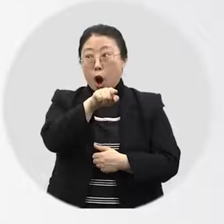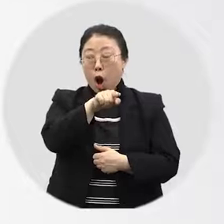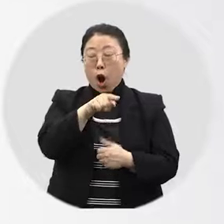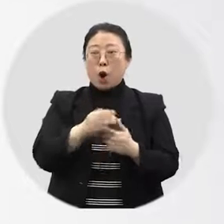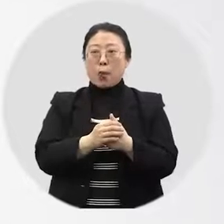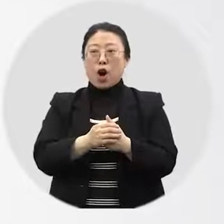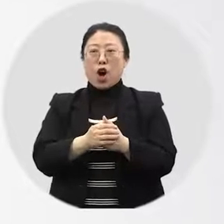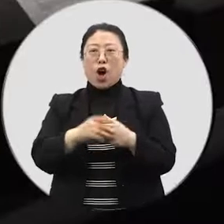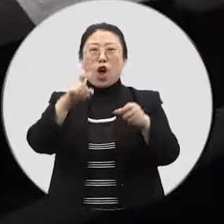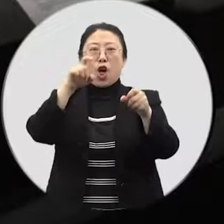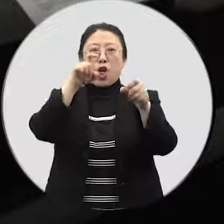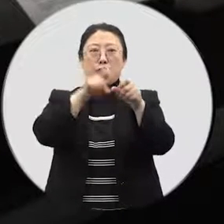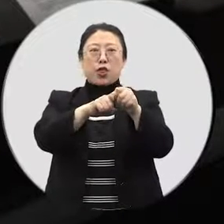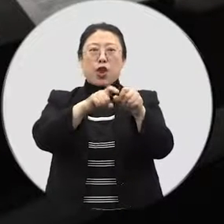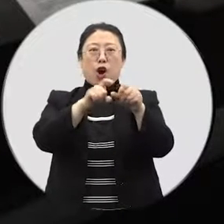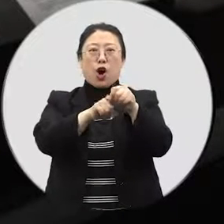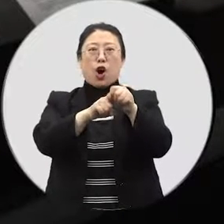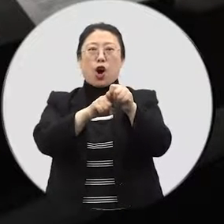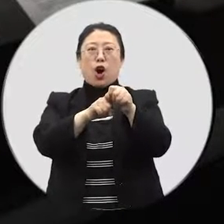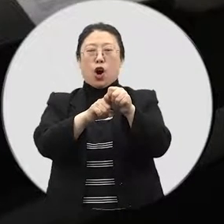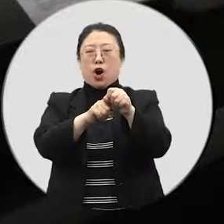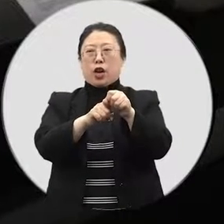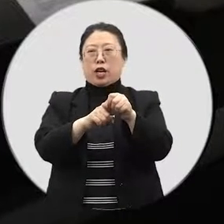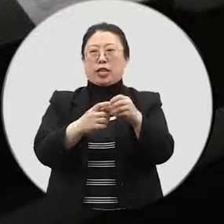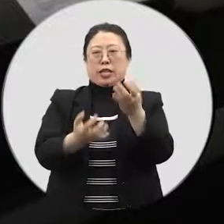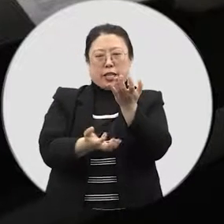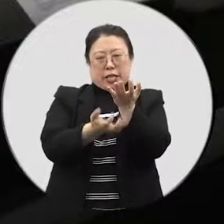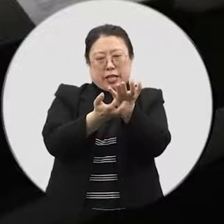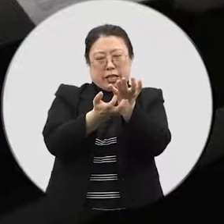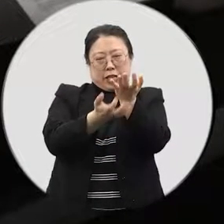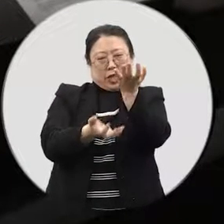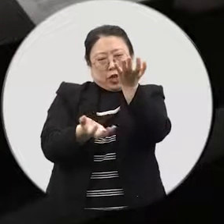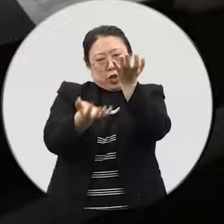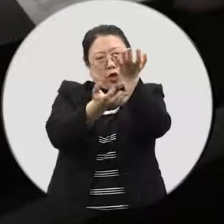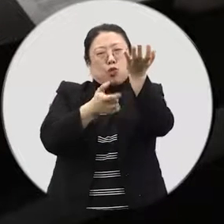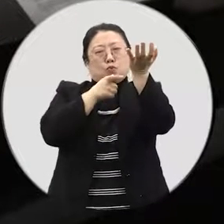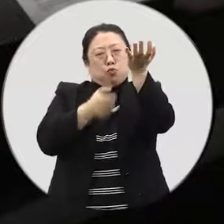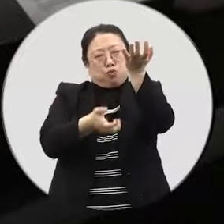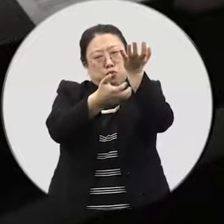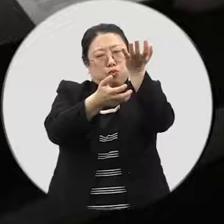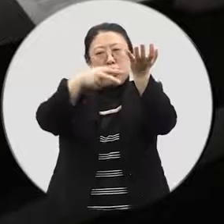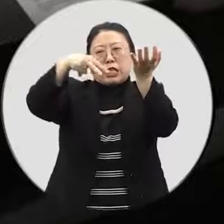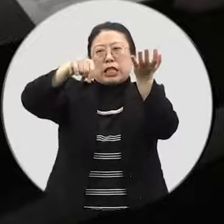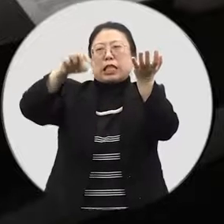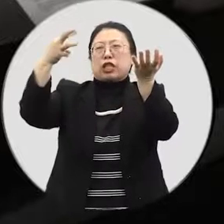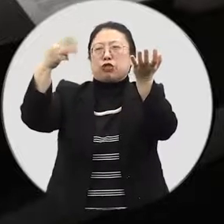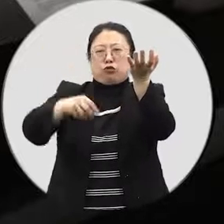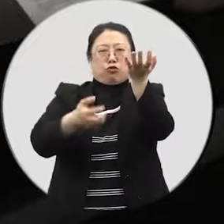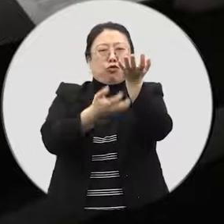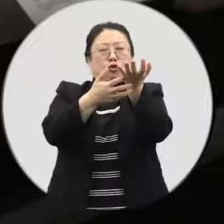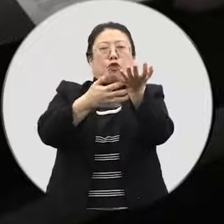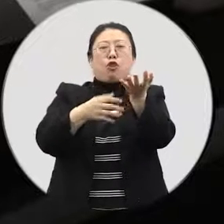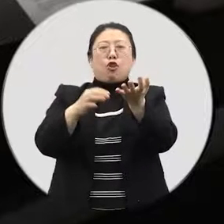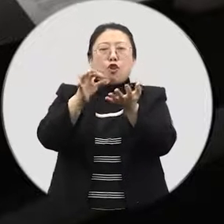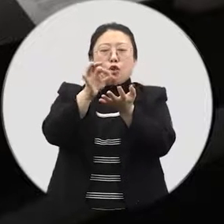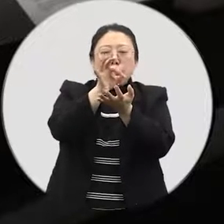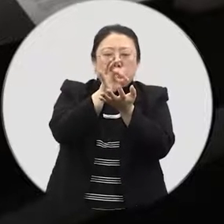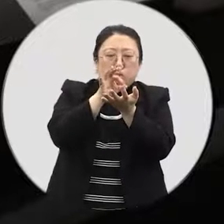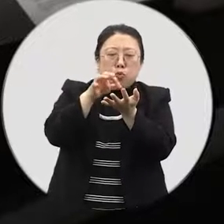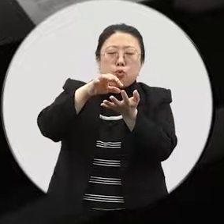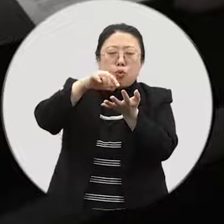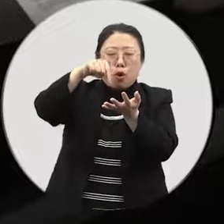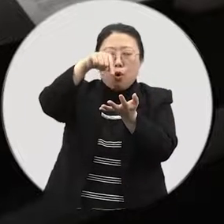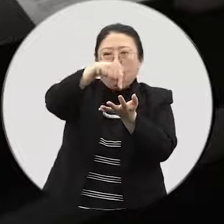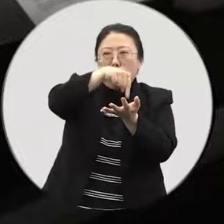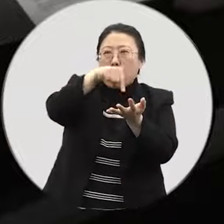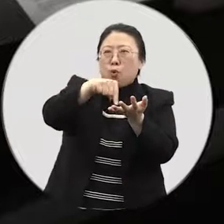살펴볼까요 이 유물은 떡을 찢는데 사용하는 도구인 시루예요 진기가 음식에